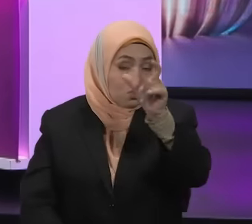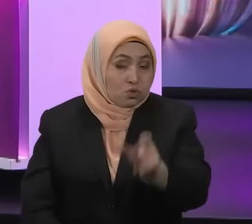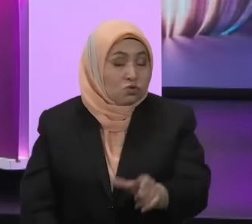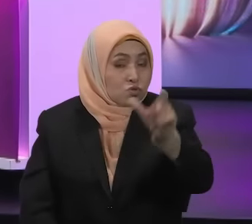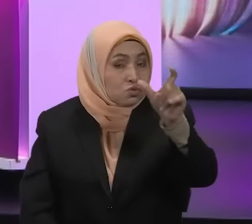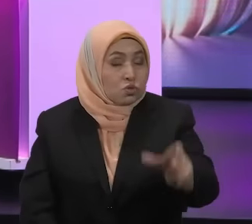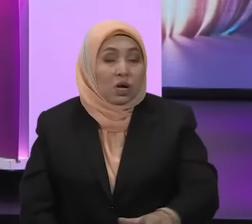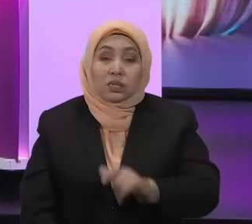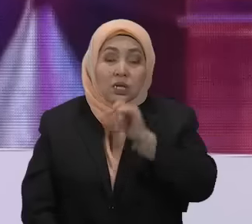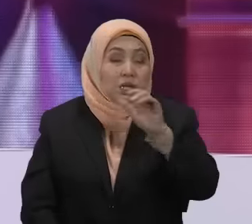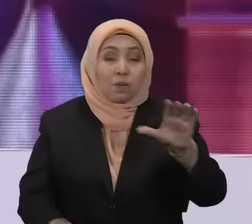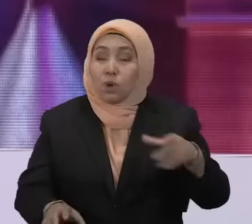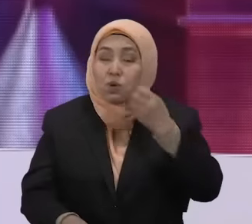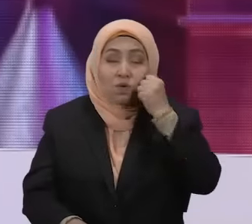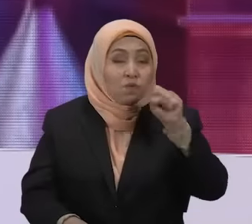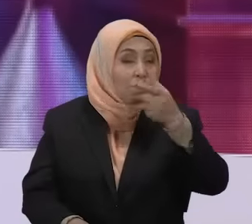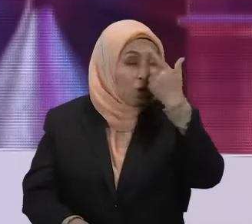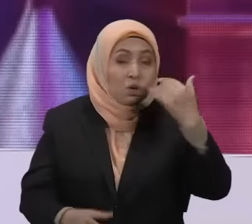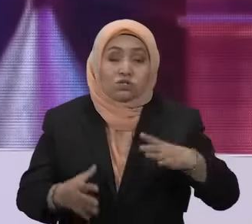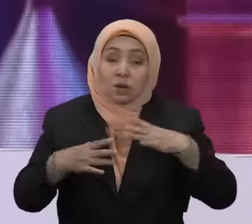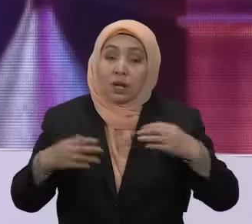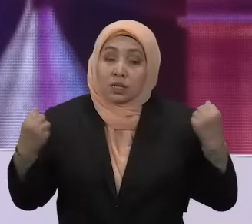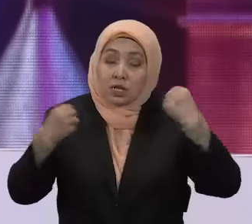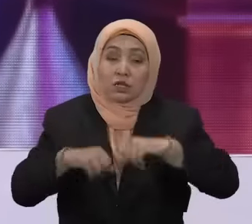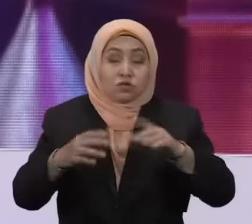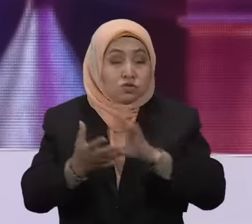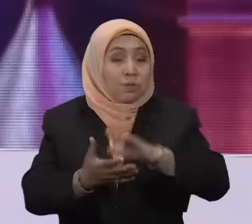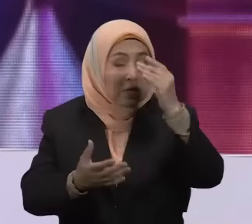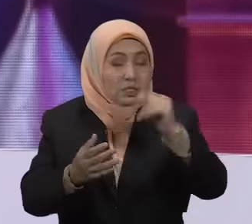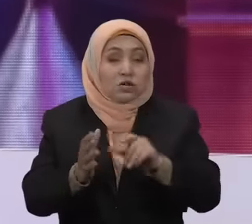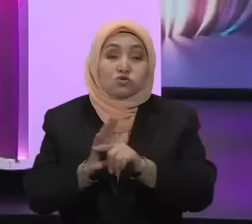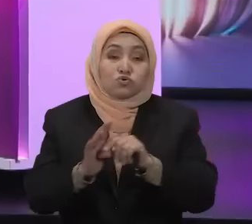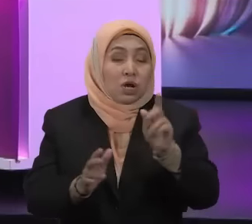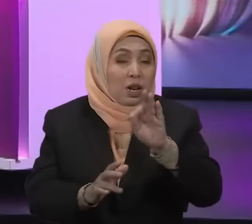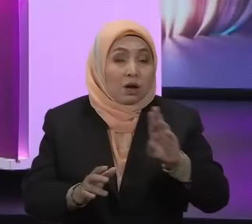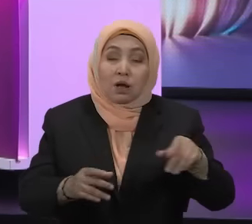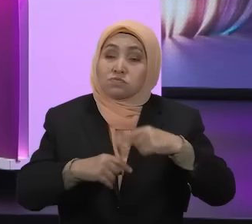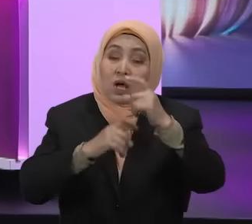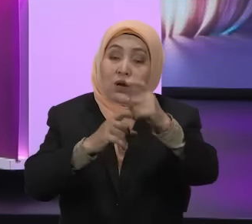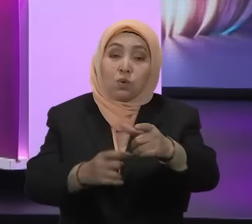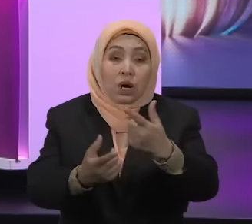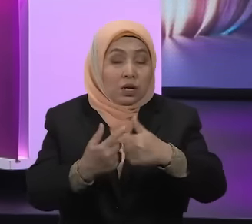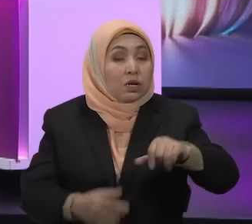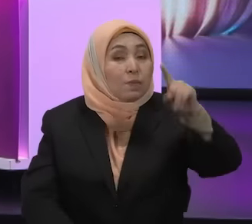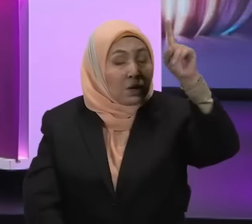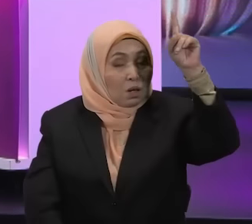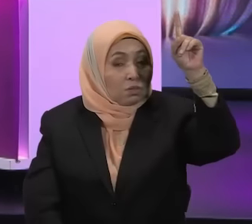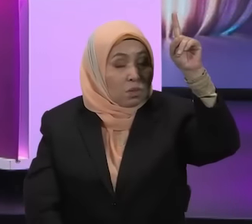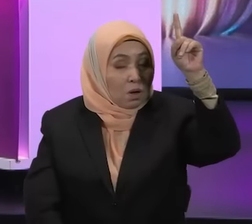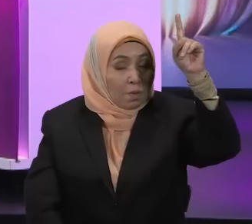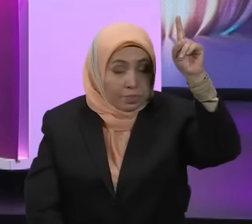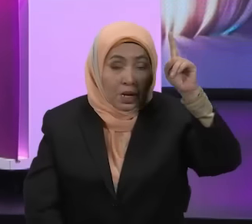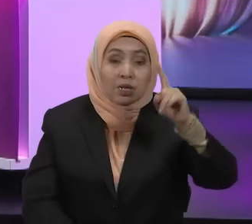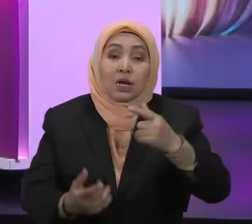seseorang itu tidak melakukan kekufuran. Kerana pakaian, kita dah belajar daripada surah Al-A'raf sebagai satu anugerah daripada Allah,